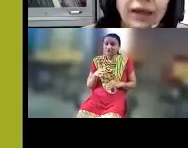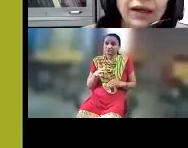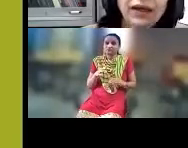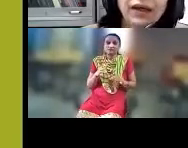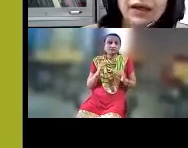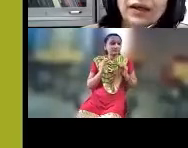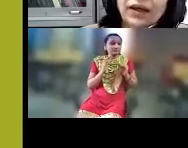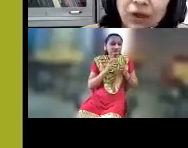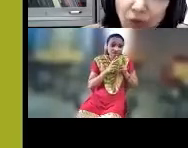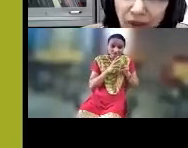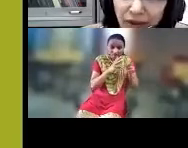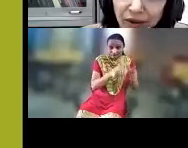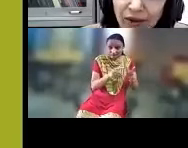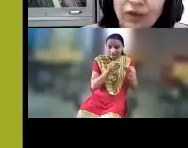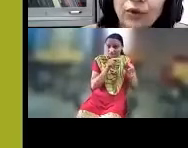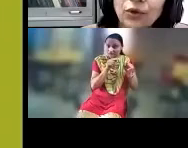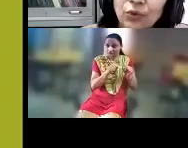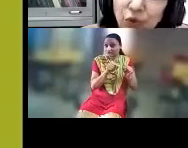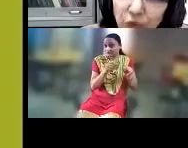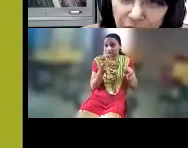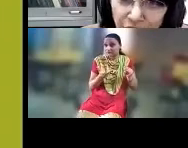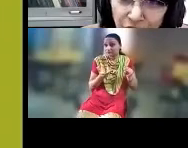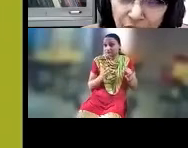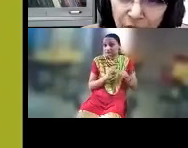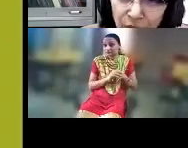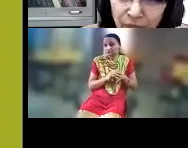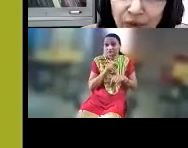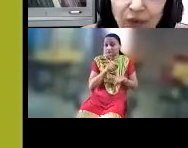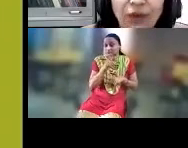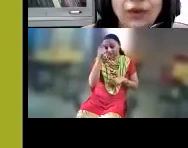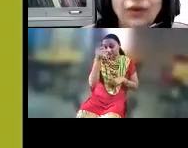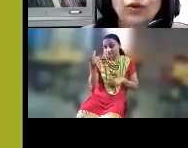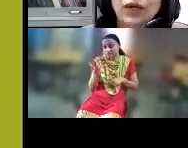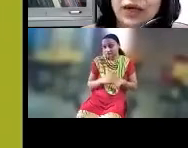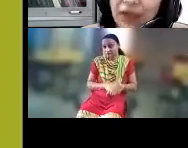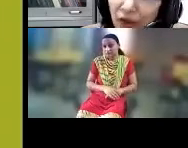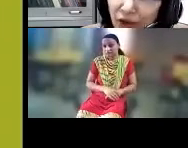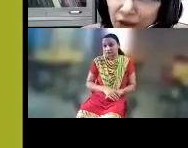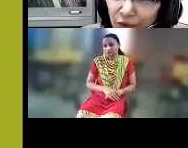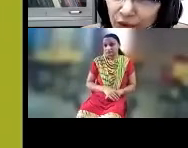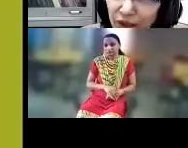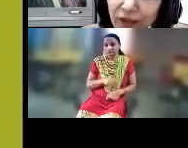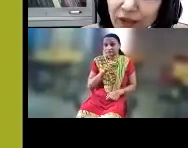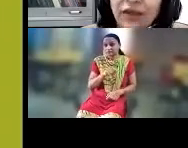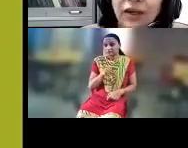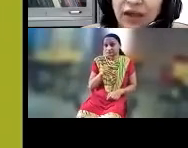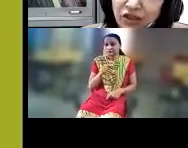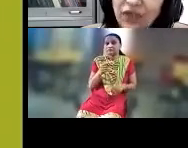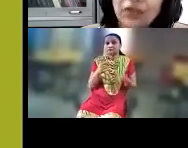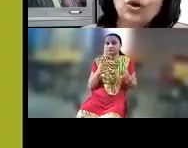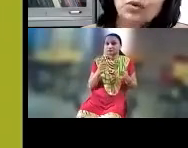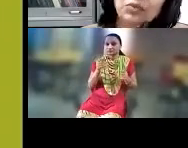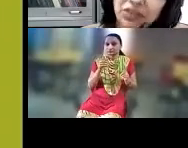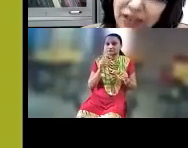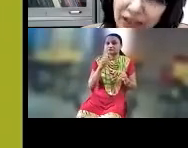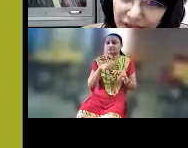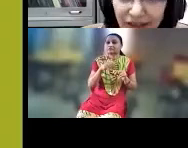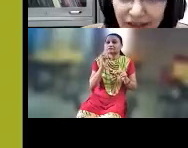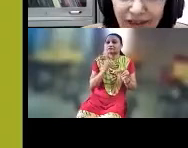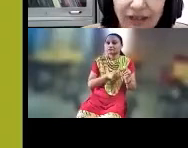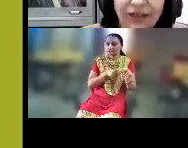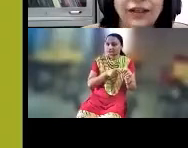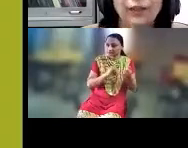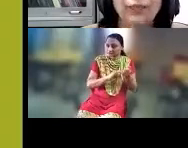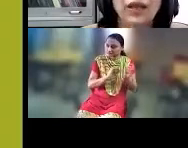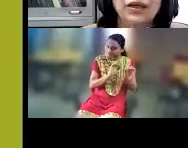है कि क्या हुआ, तुम क्यों परेशान हो, तुम्हारा खिलौना टूट गया, अच्छा तो अब हम इसके लिए क्या